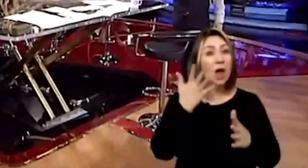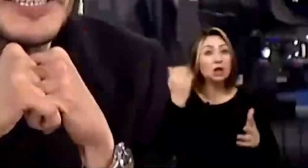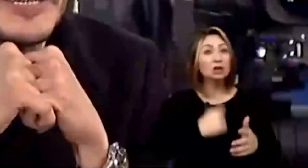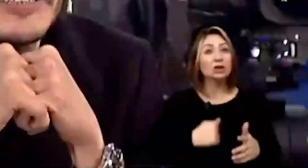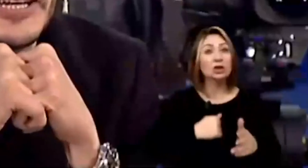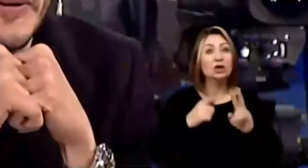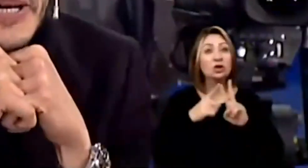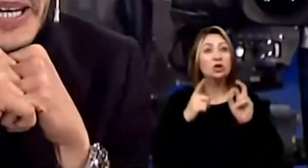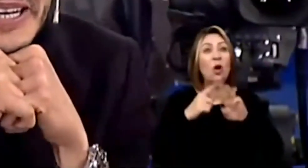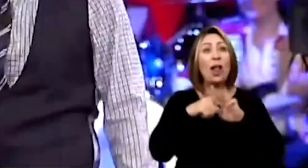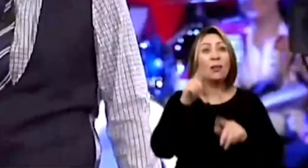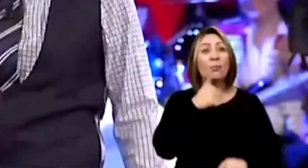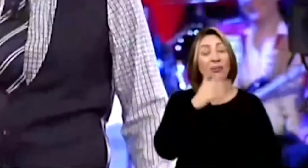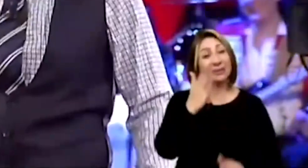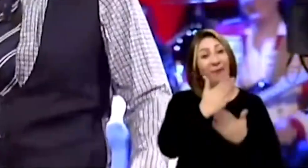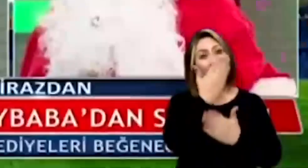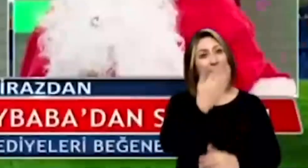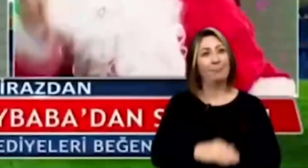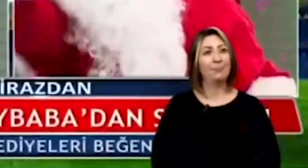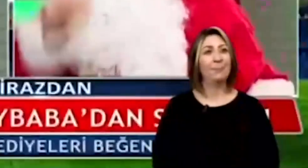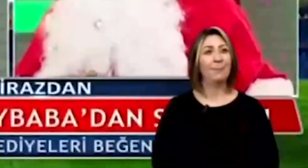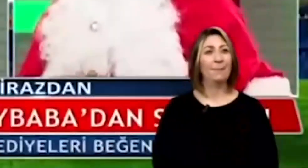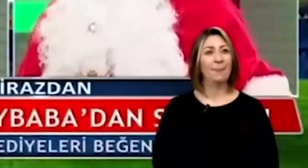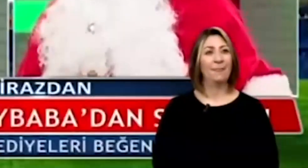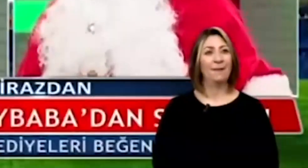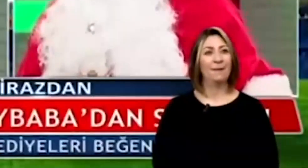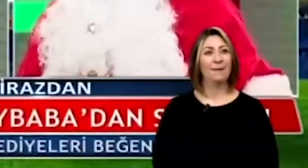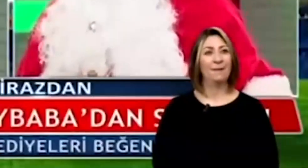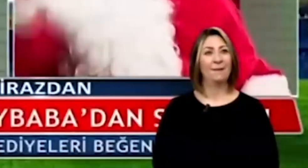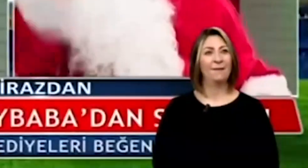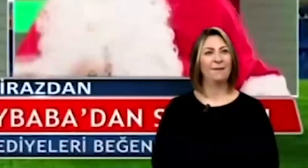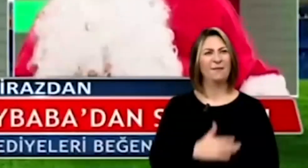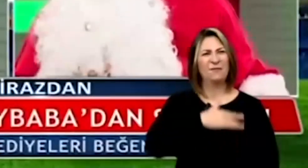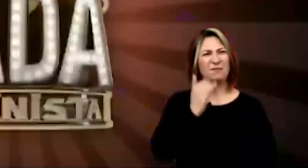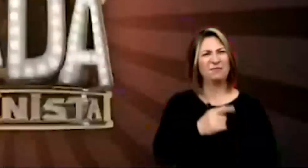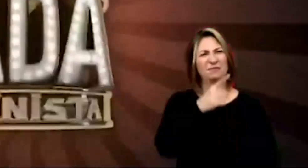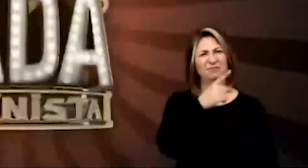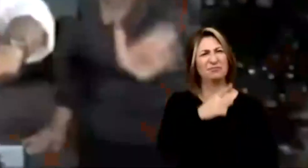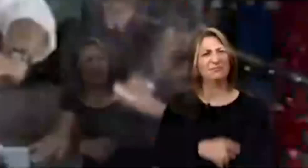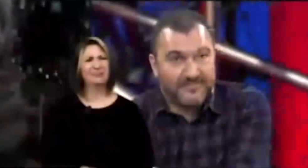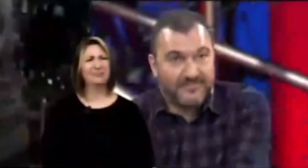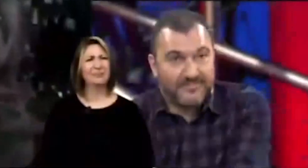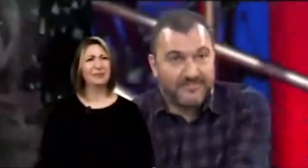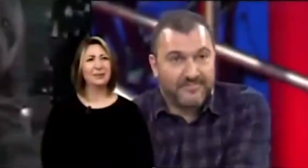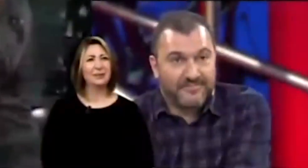kızgın Noel Babasıydı. Evet, vallahi. Devam. Sosyal demokrat. Faşistsin sen.